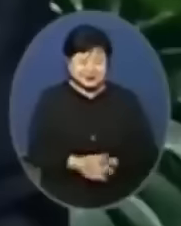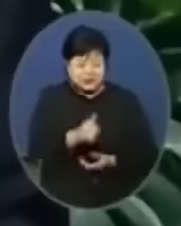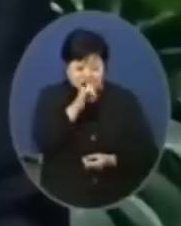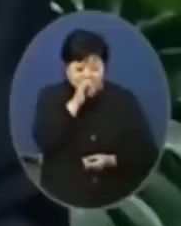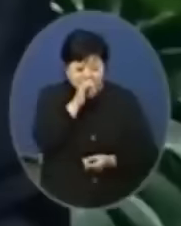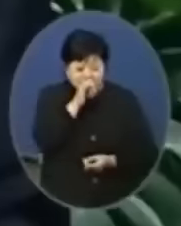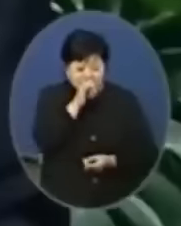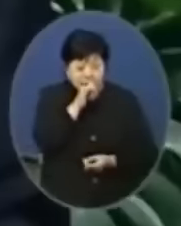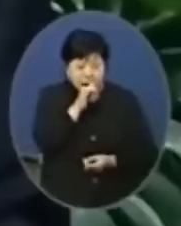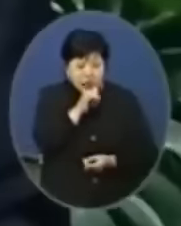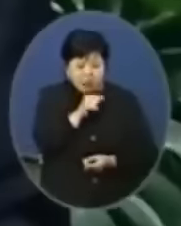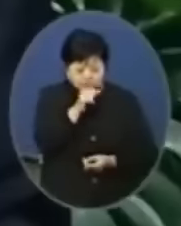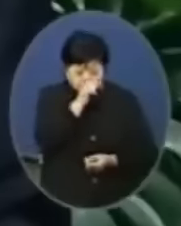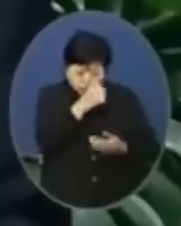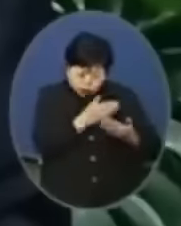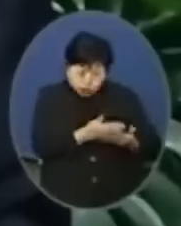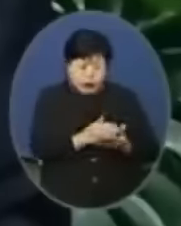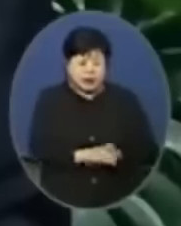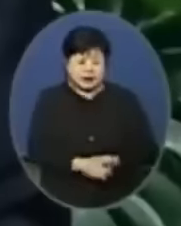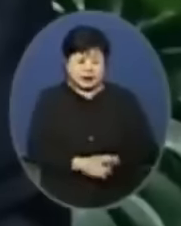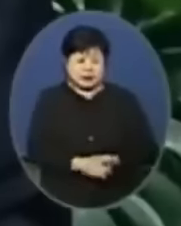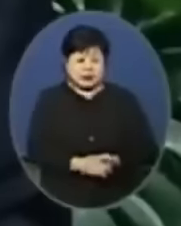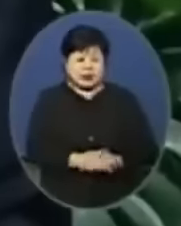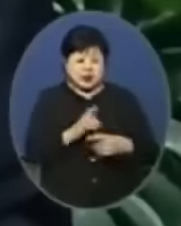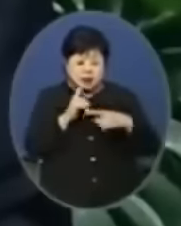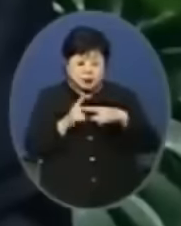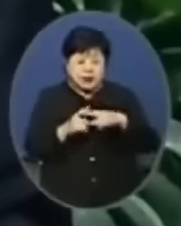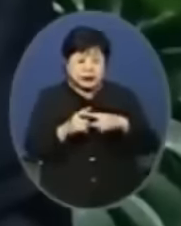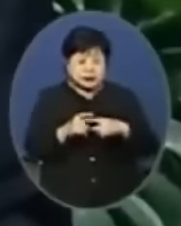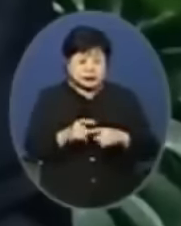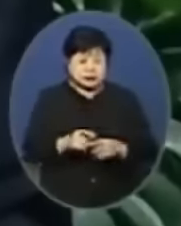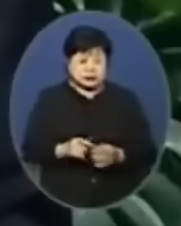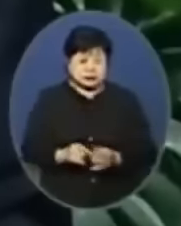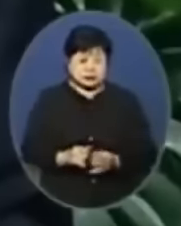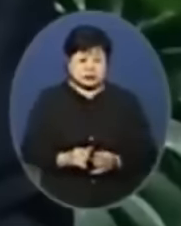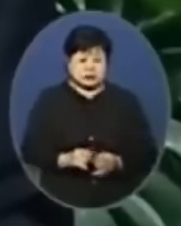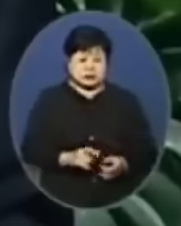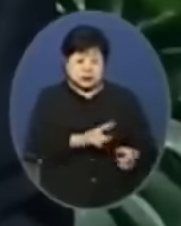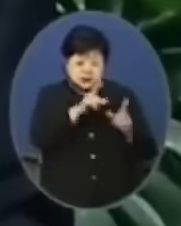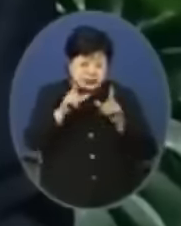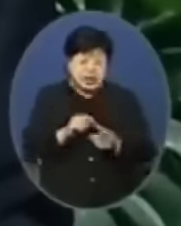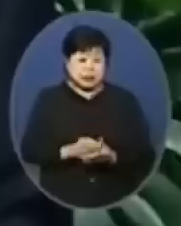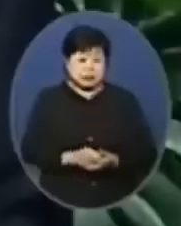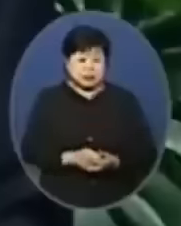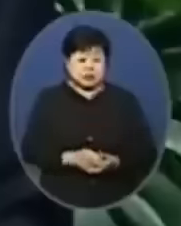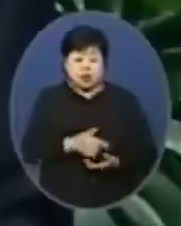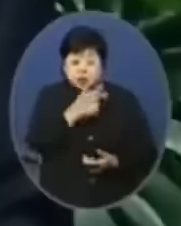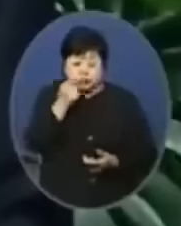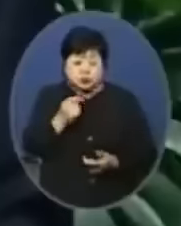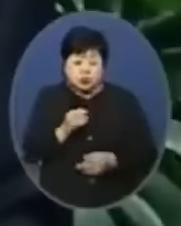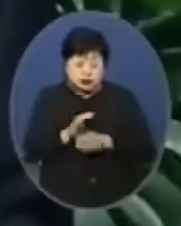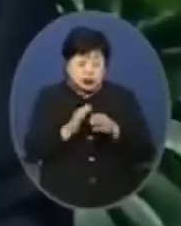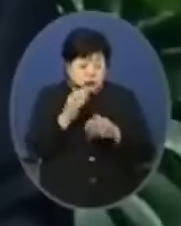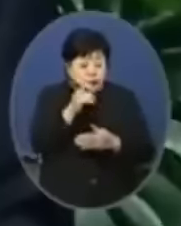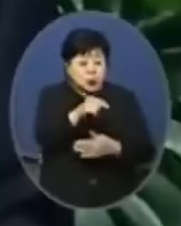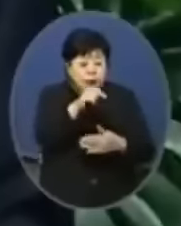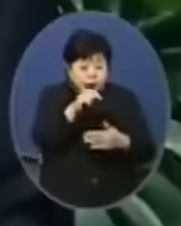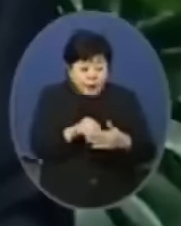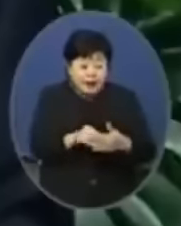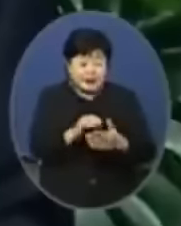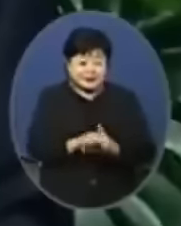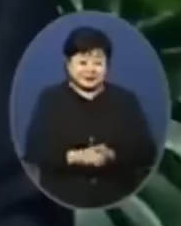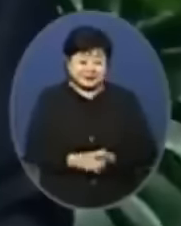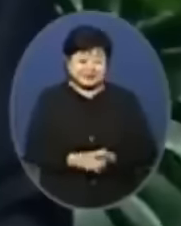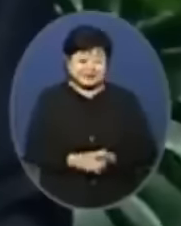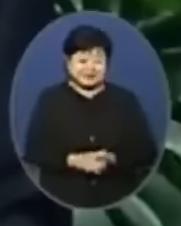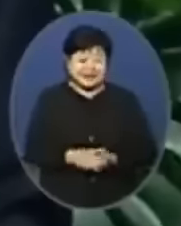있다는 것은 굉장히 중요한 것입니다. 플러스 인생이란 모자란 것을 채워주고 마음의